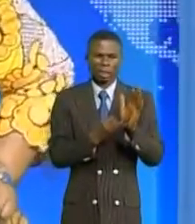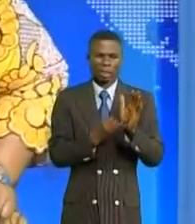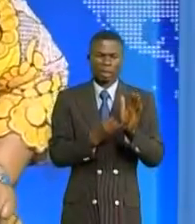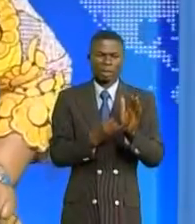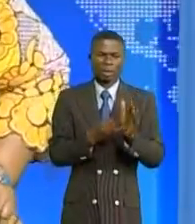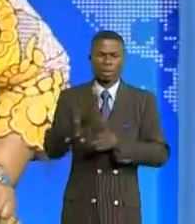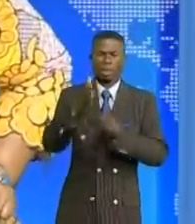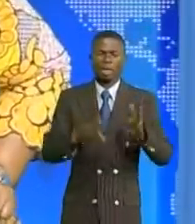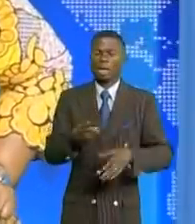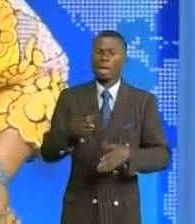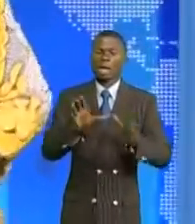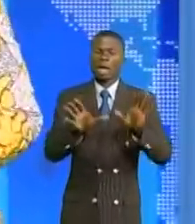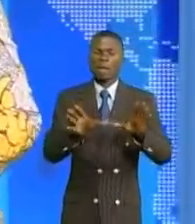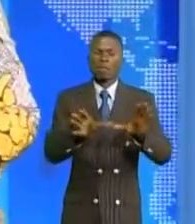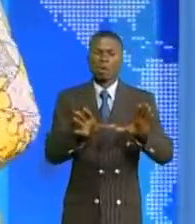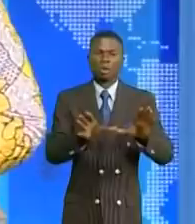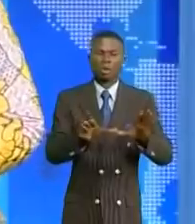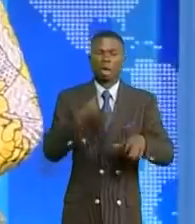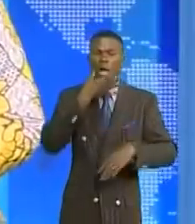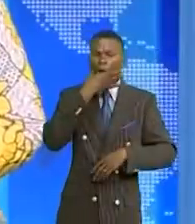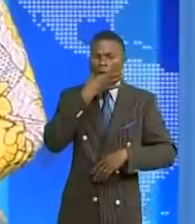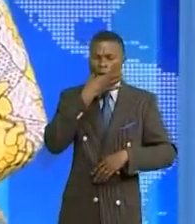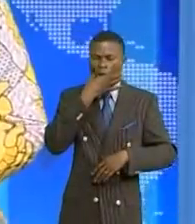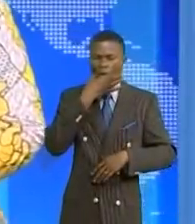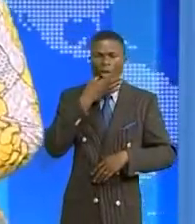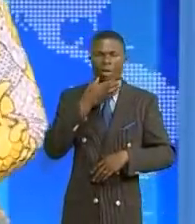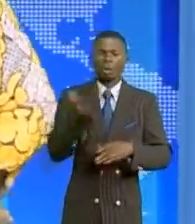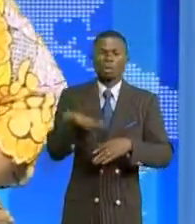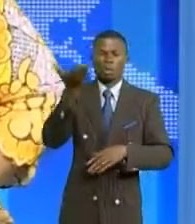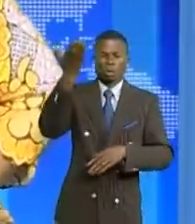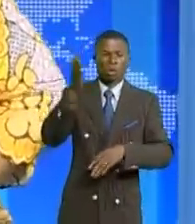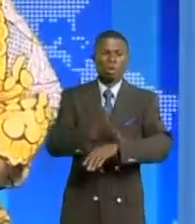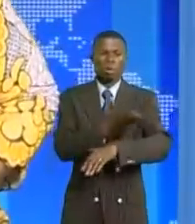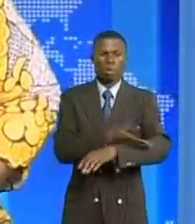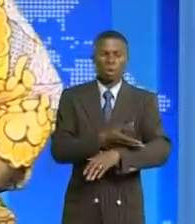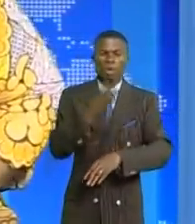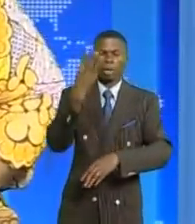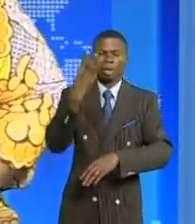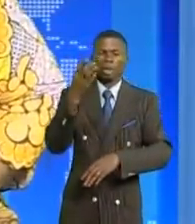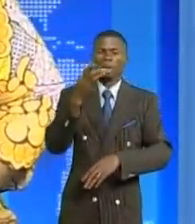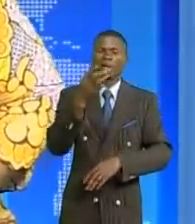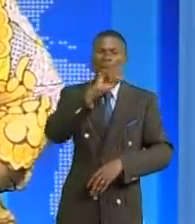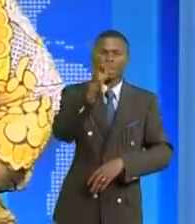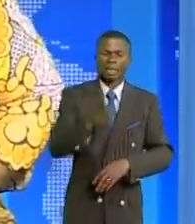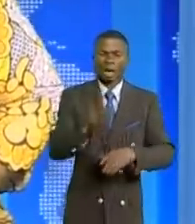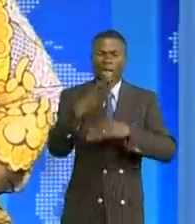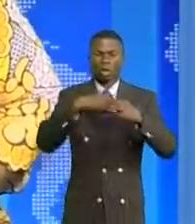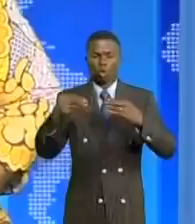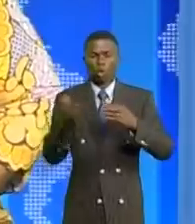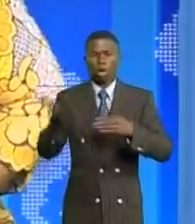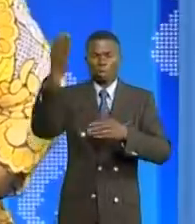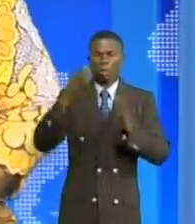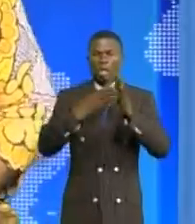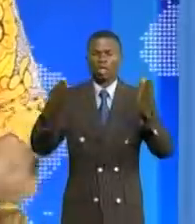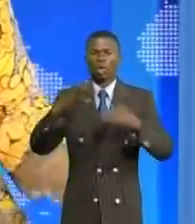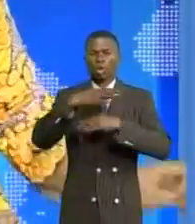chiodi comme une oie de chéchar communément appelé jeudi a connu une évolution de prendre dollars à 90 dollars le minimum est bien le ministre